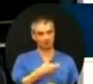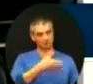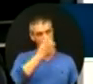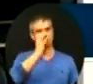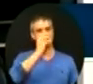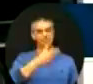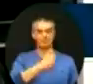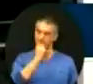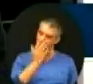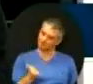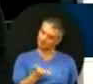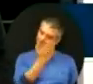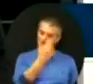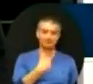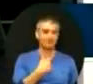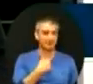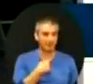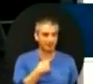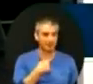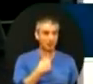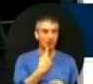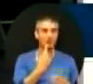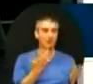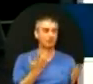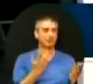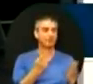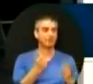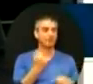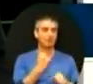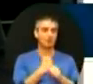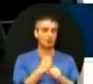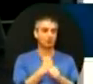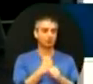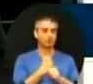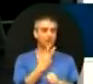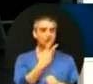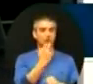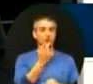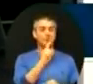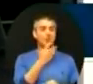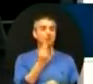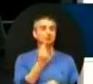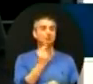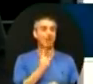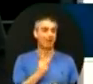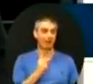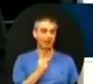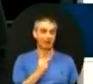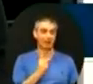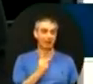זה מים. אחלה. אנחנו עלינו על זה שמוצאים כ-300 מיליון שקל